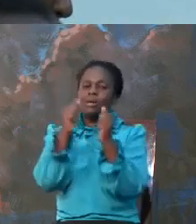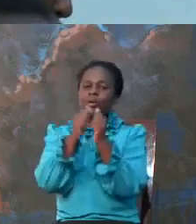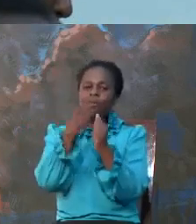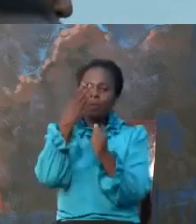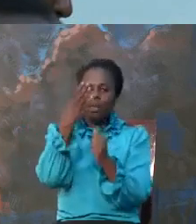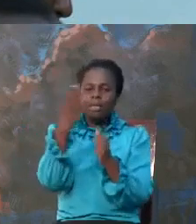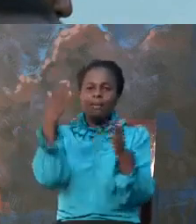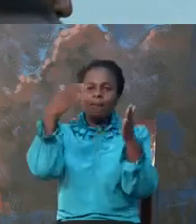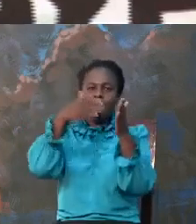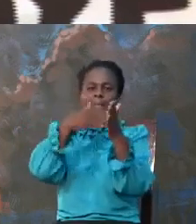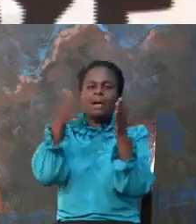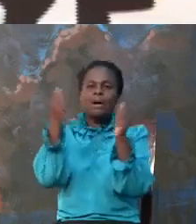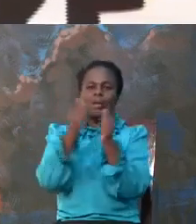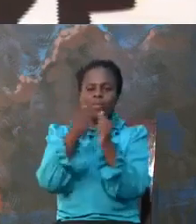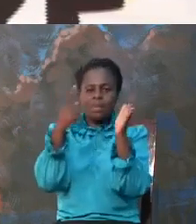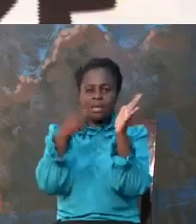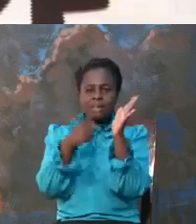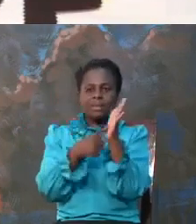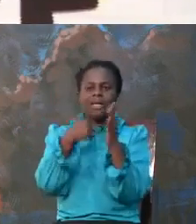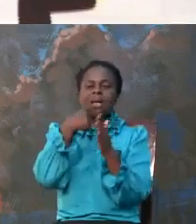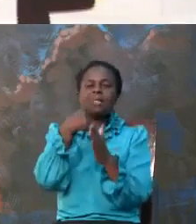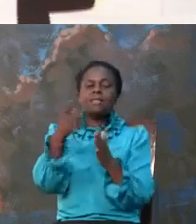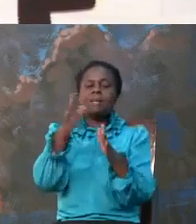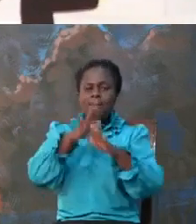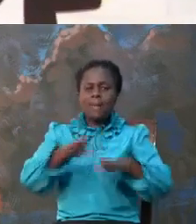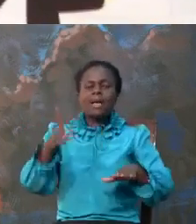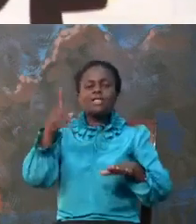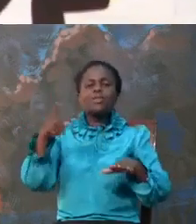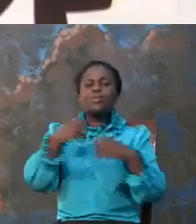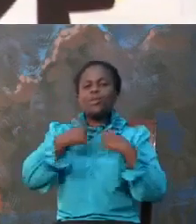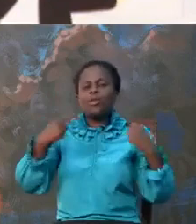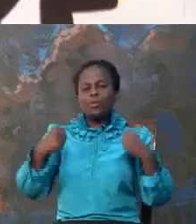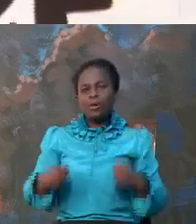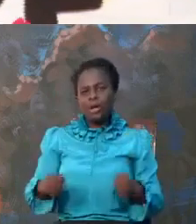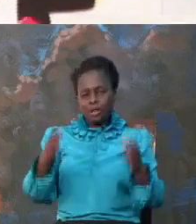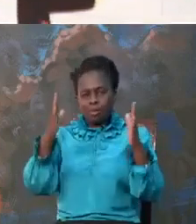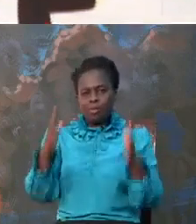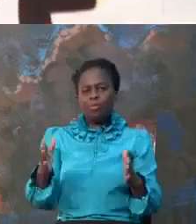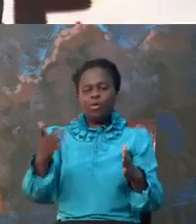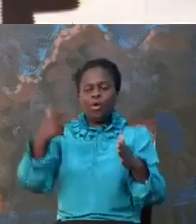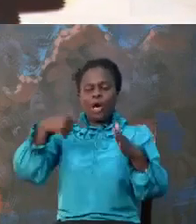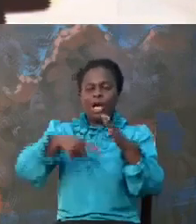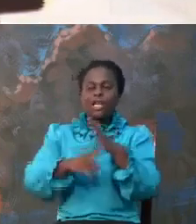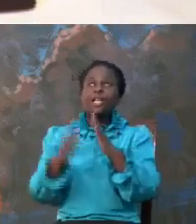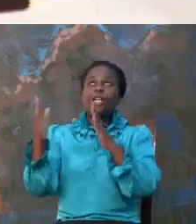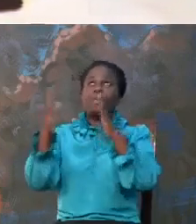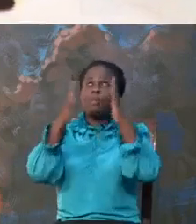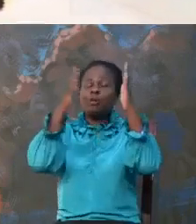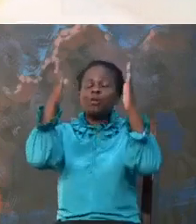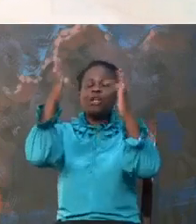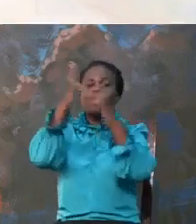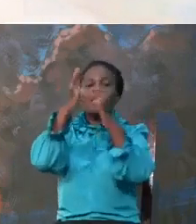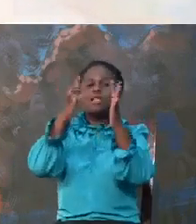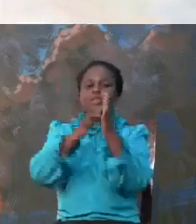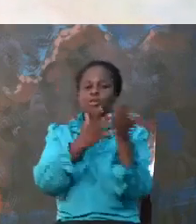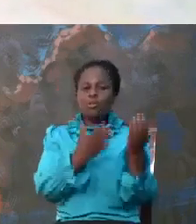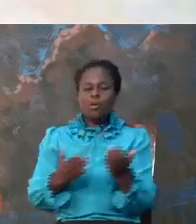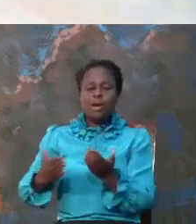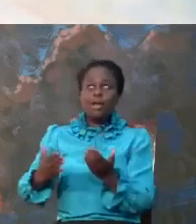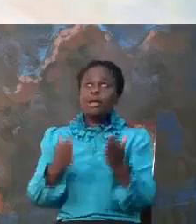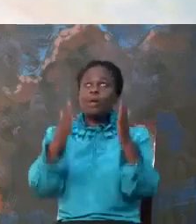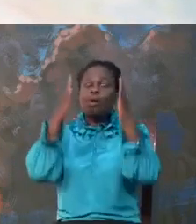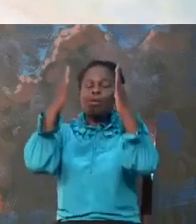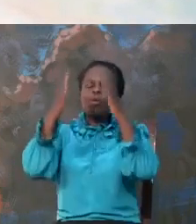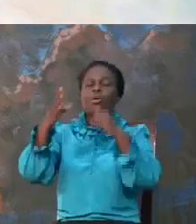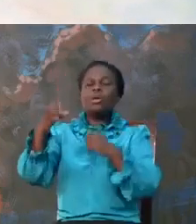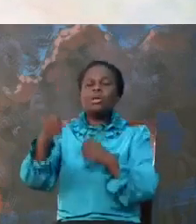hadi mstari wa 16. Basi iwapo tunaye kuhani mkuu aliyeingia katika mbingu, Yesu mwana wa Mungu, na